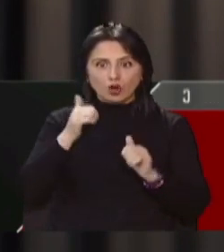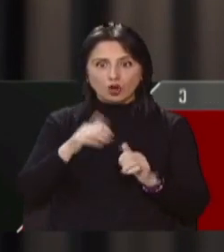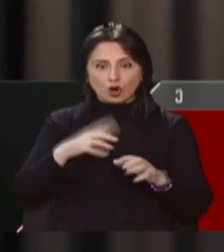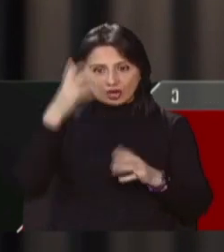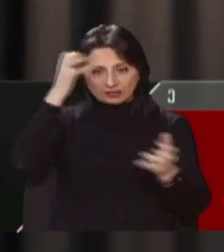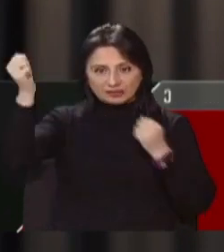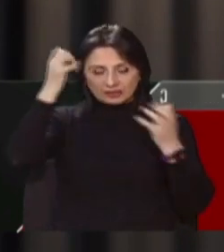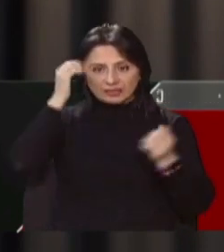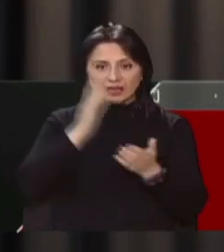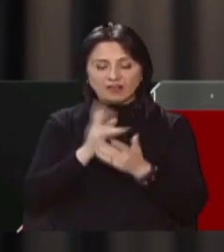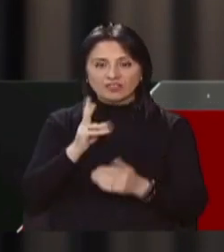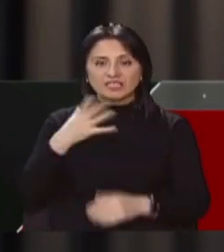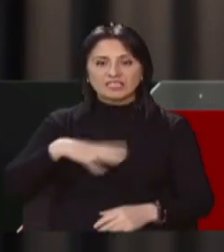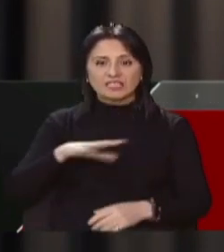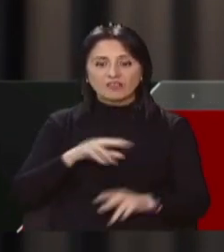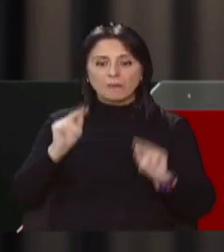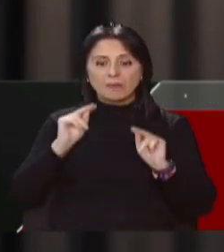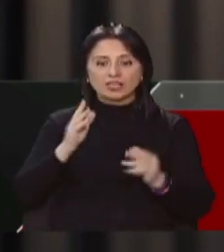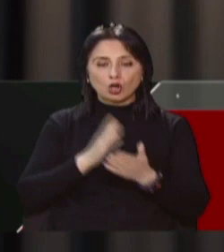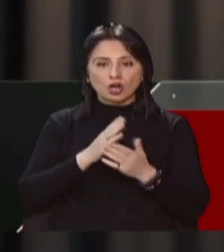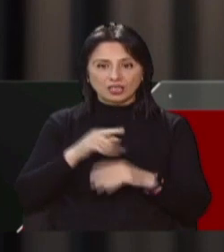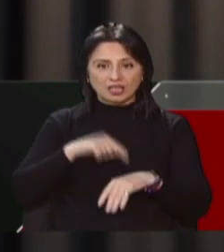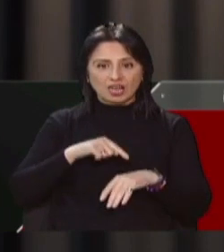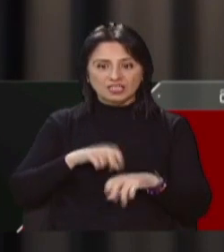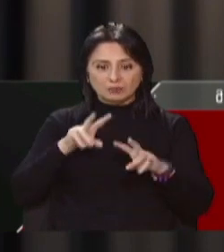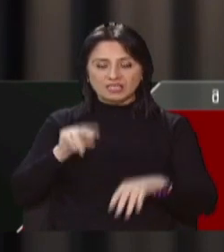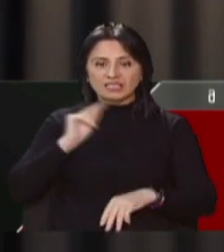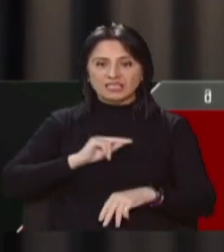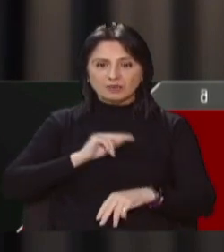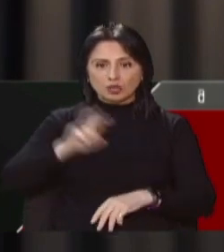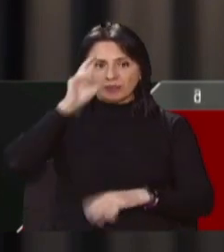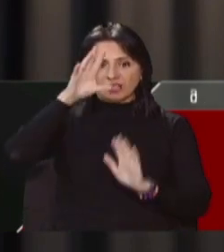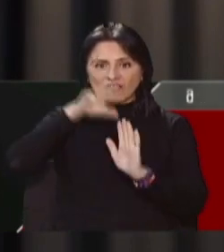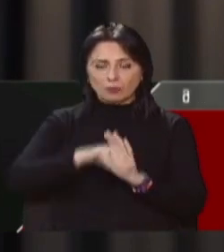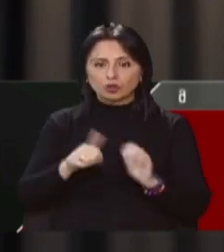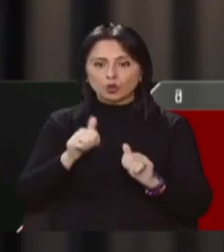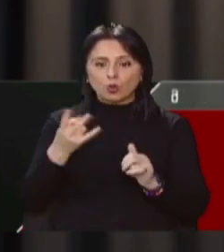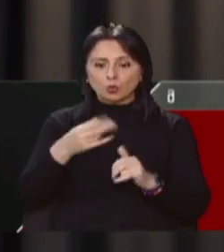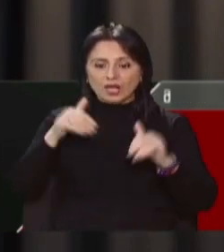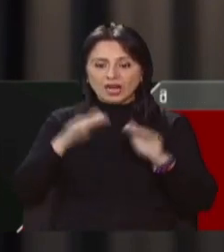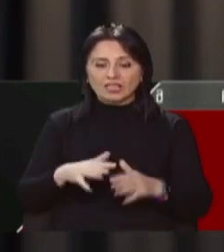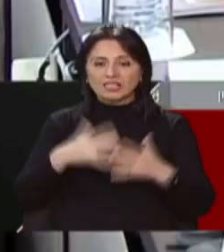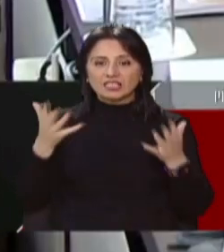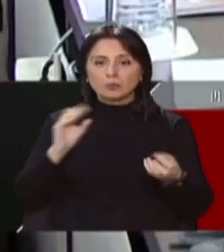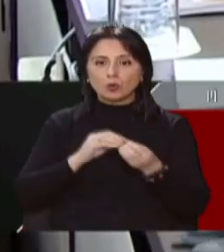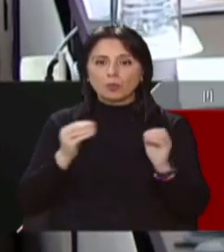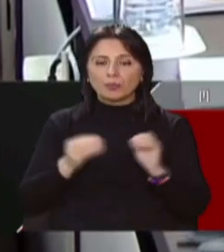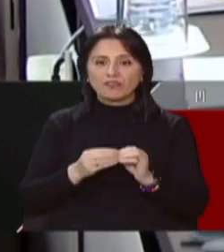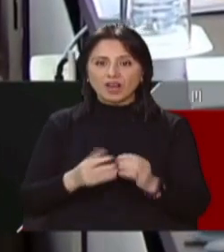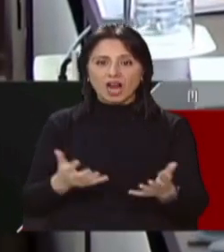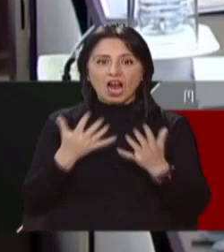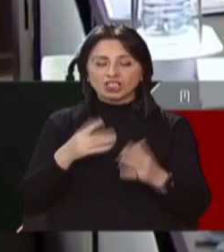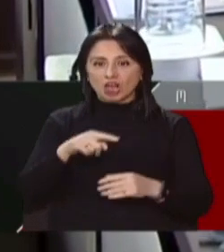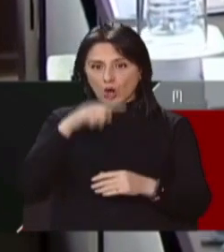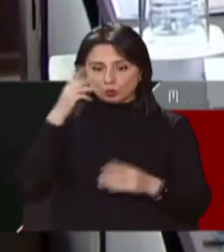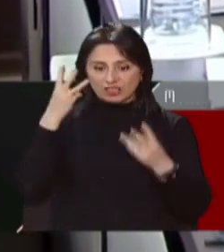იგლეჯენთ მას ისინი, ვინც დღეს საქართველოში პატრიოტულად არის განწყობილი სპეცსამსახურებში, მთავრობაში. Როგორ უნდა გადაწყდეს ეს დიდი პრობლემა? Ეს აშკარად